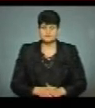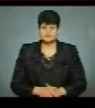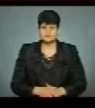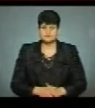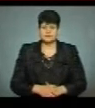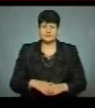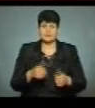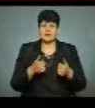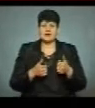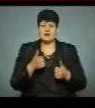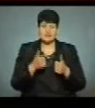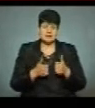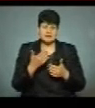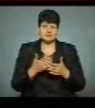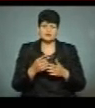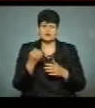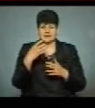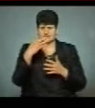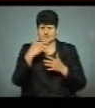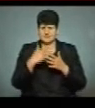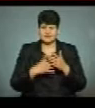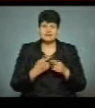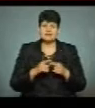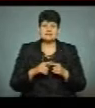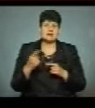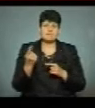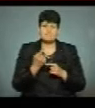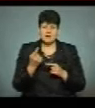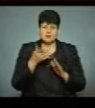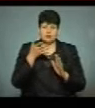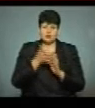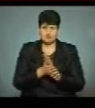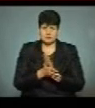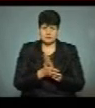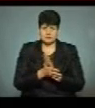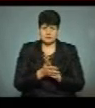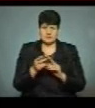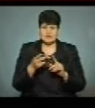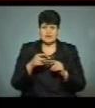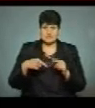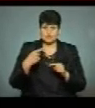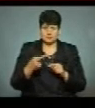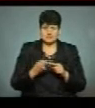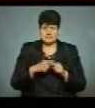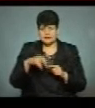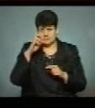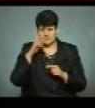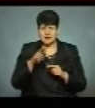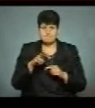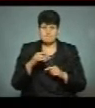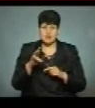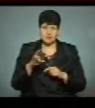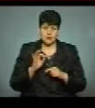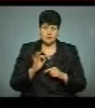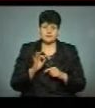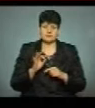Рейтинг враховував 14 різних індикаторів. Тобто це перше, крім дефіційної прозорості. Наступне – це є комунальне майно, житлова